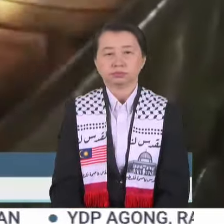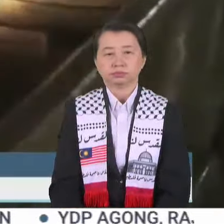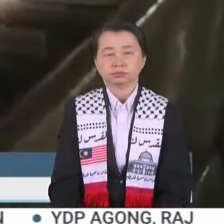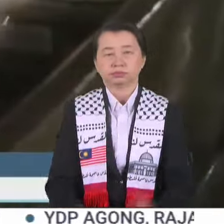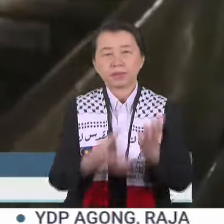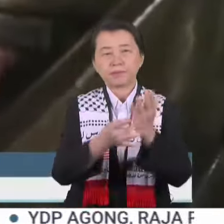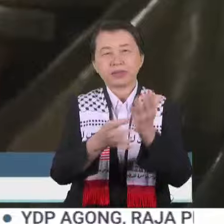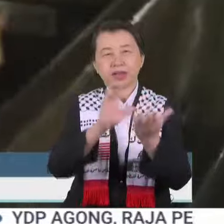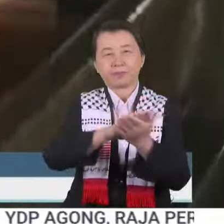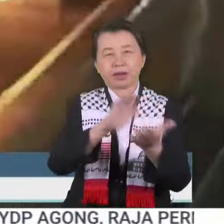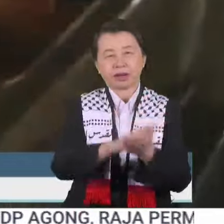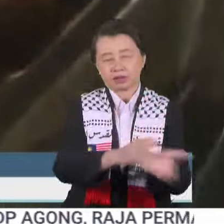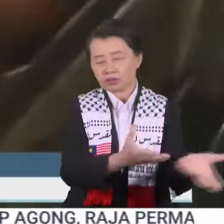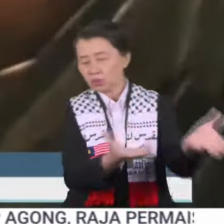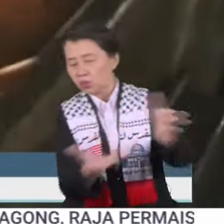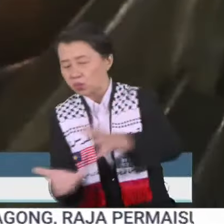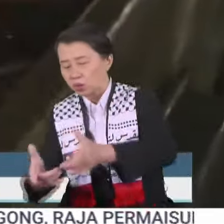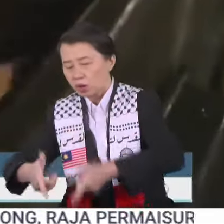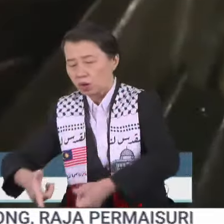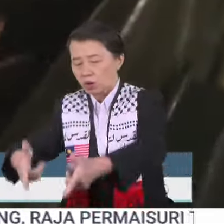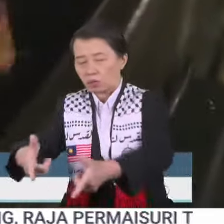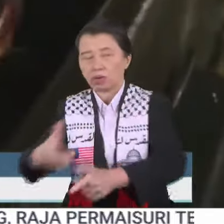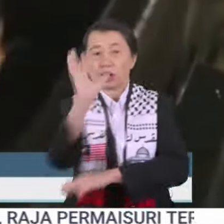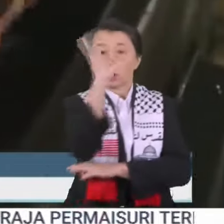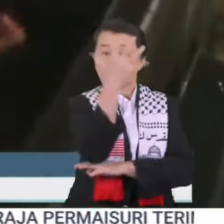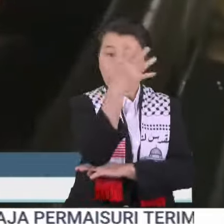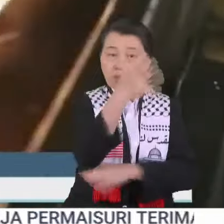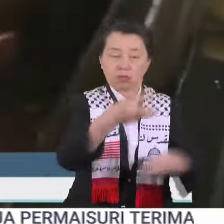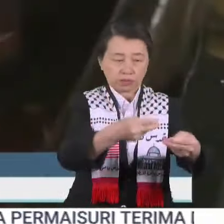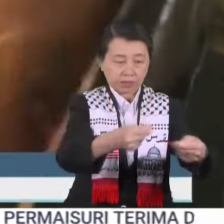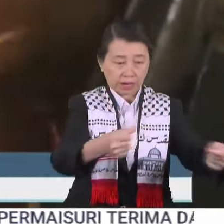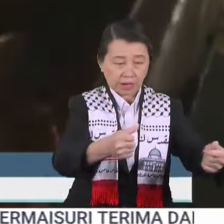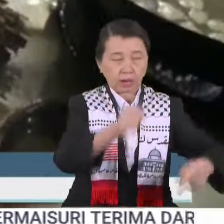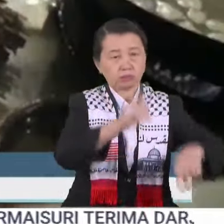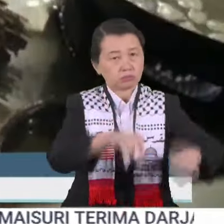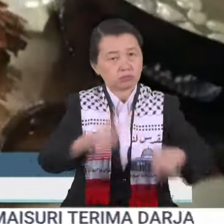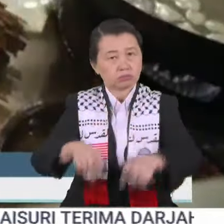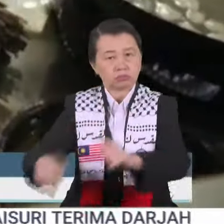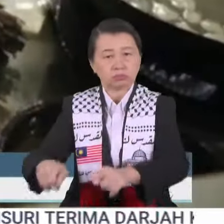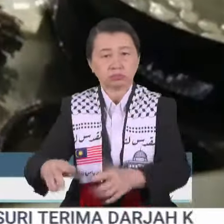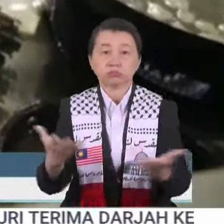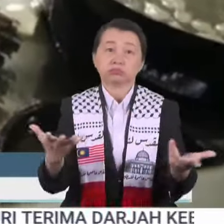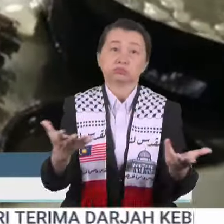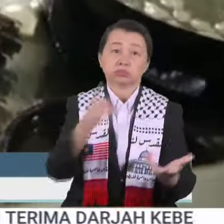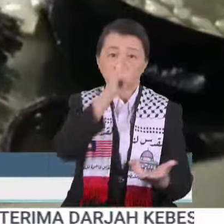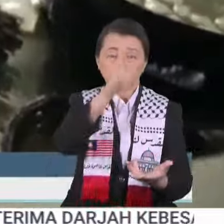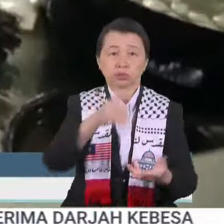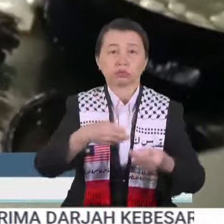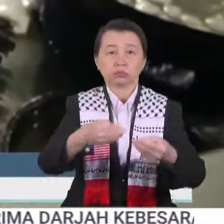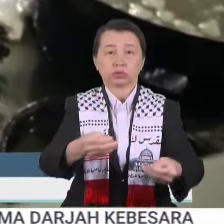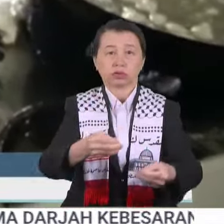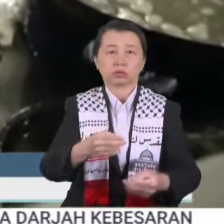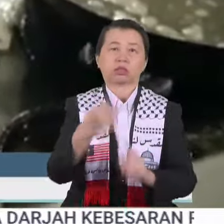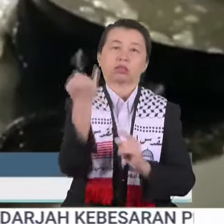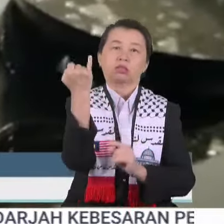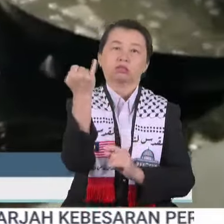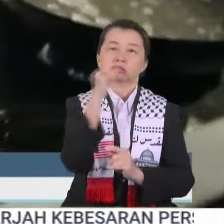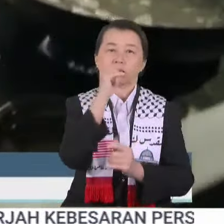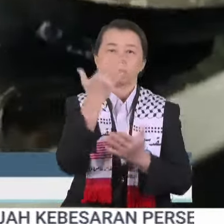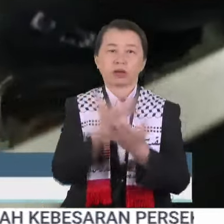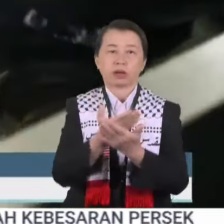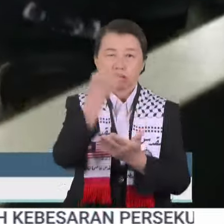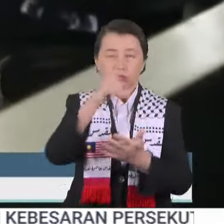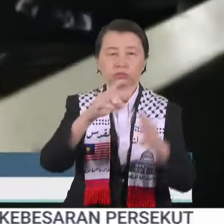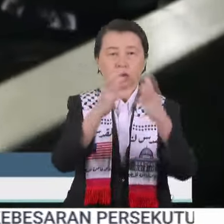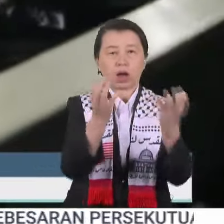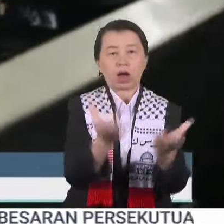Buanglah minyak masak terpakai di longkang, pokok, tanah dan sebagainya, pasti akan memberikan kesan negatif